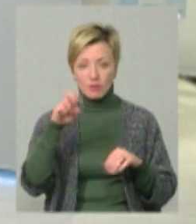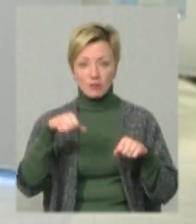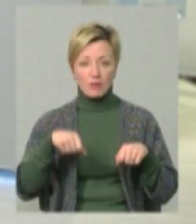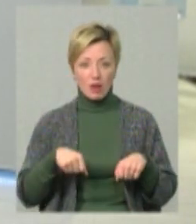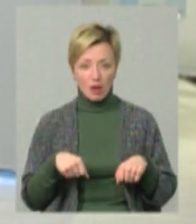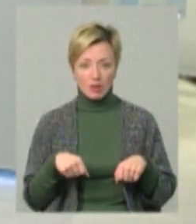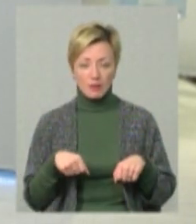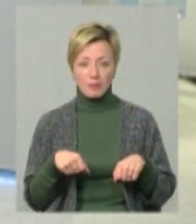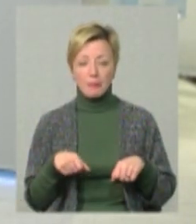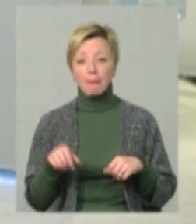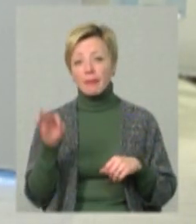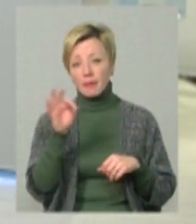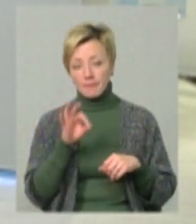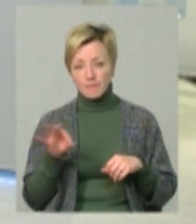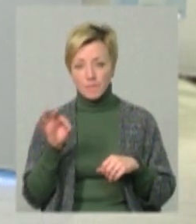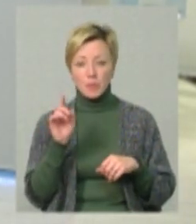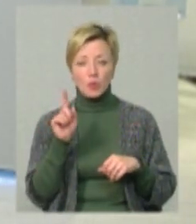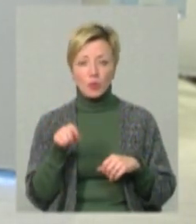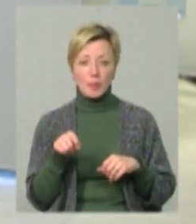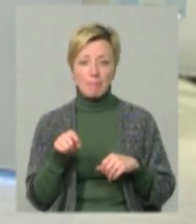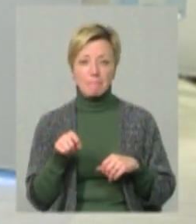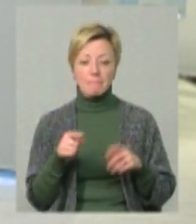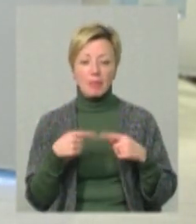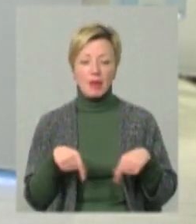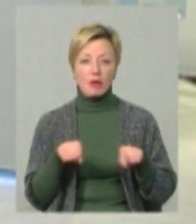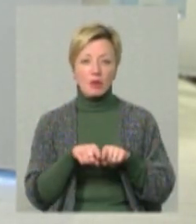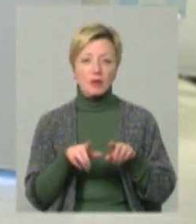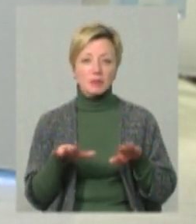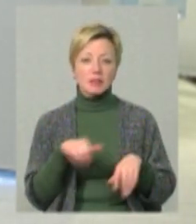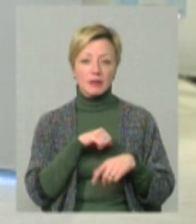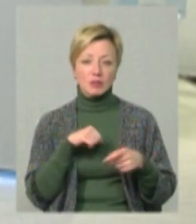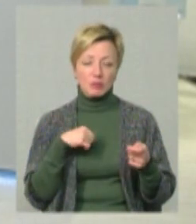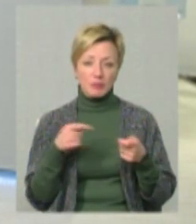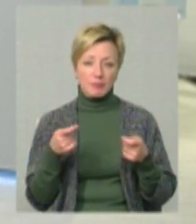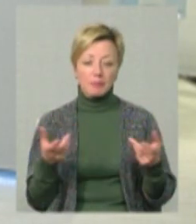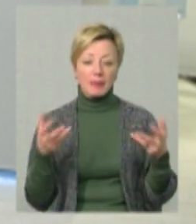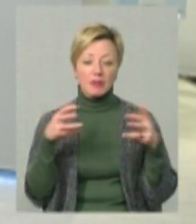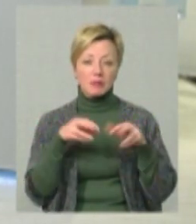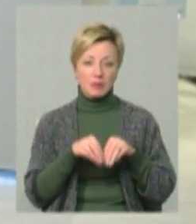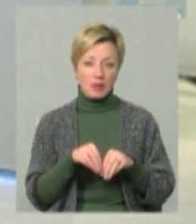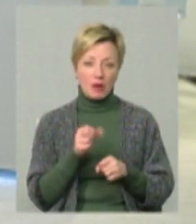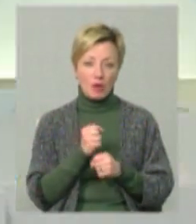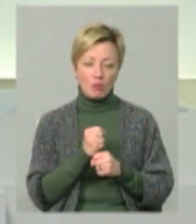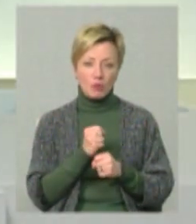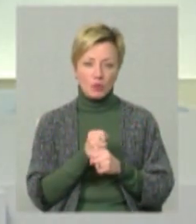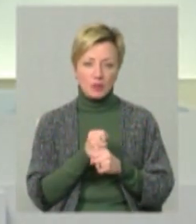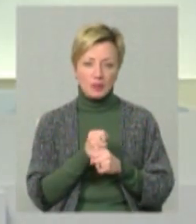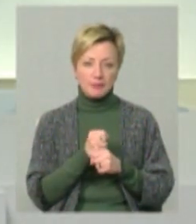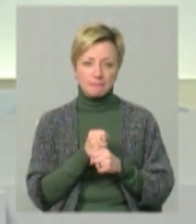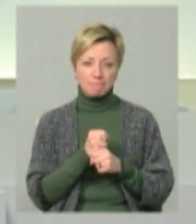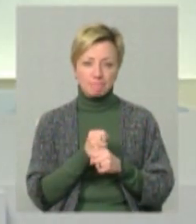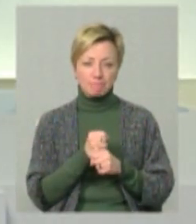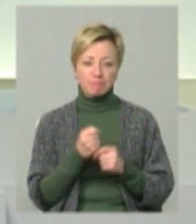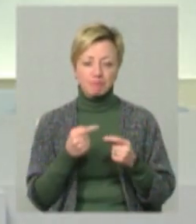державної влади, вона також і про органи місцевого самоврядування. Це спільна робота,